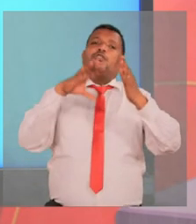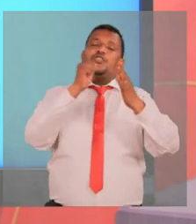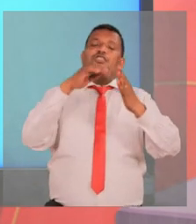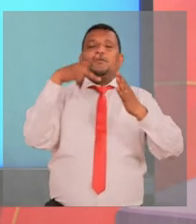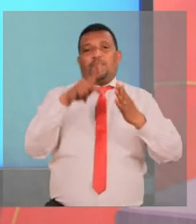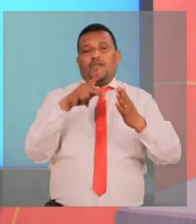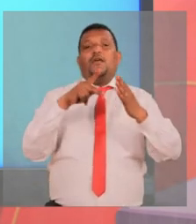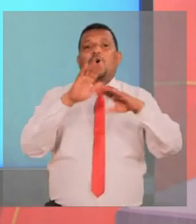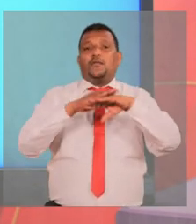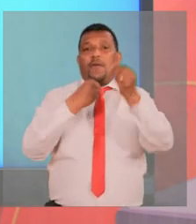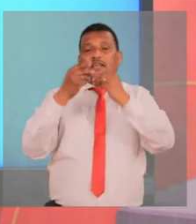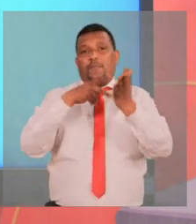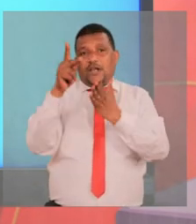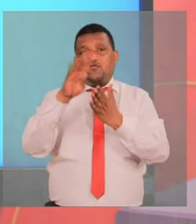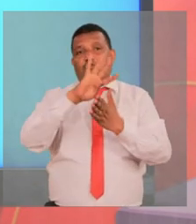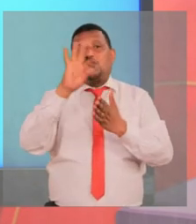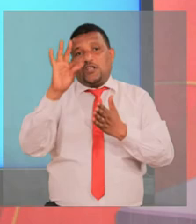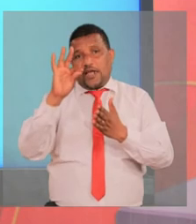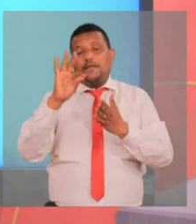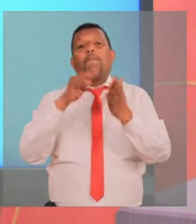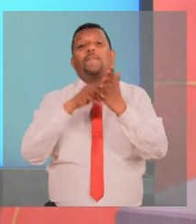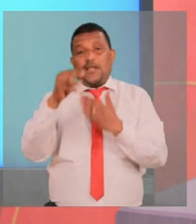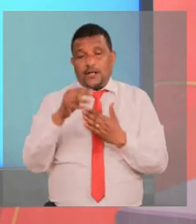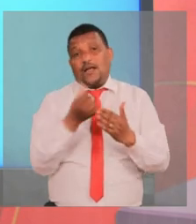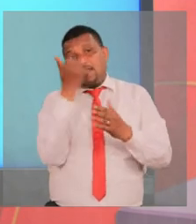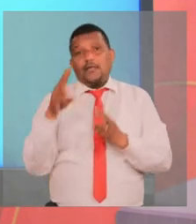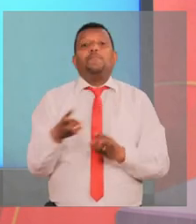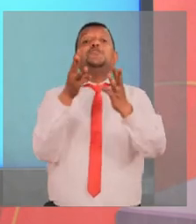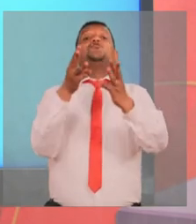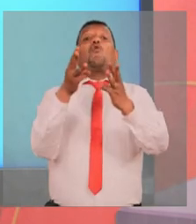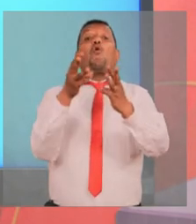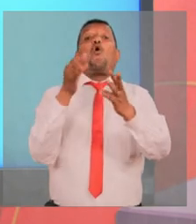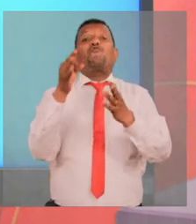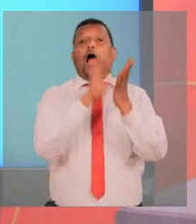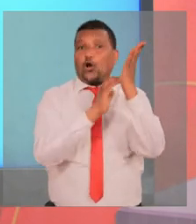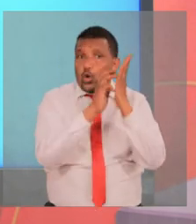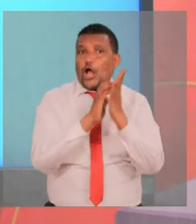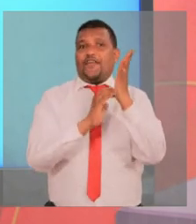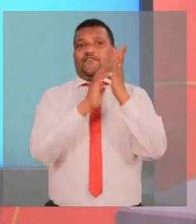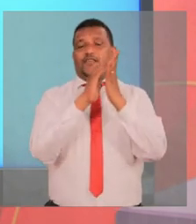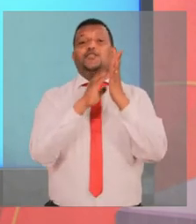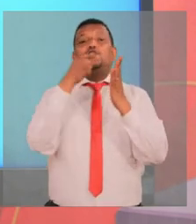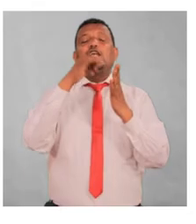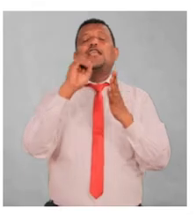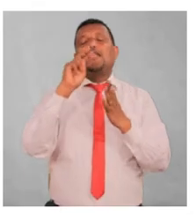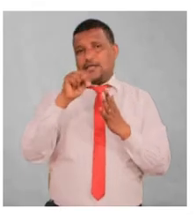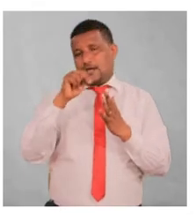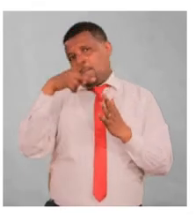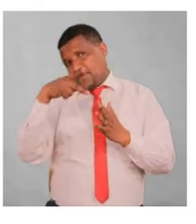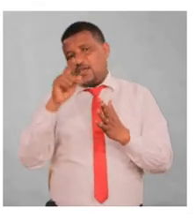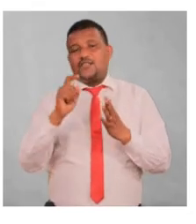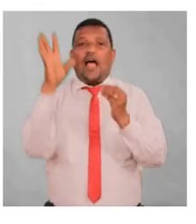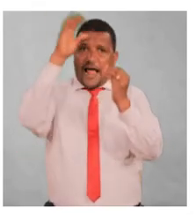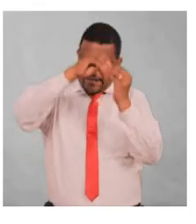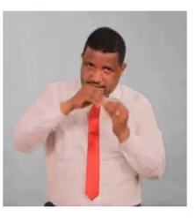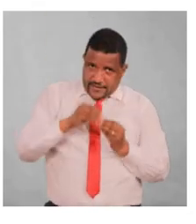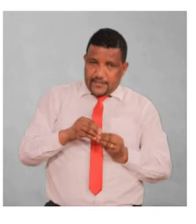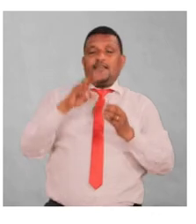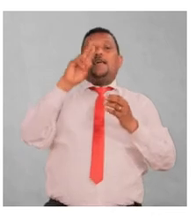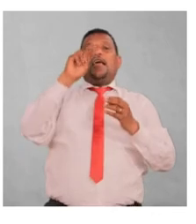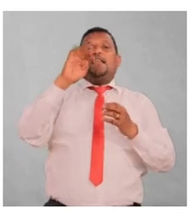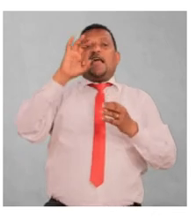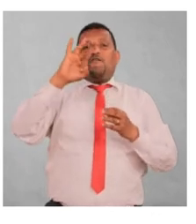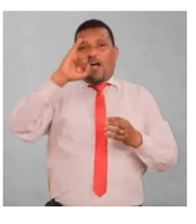आत्मा की स्पीच फॉर 30 मिनिट्स आफ मीटिंग The Amazing द